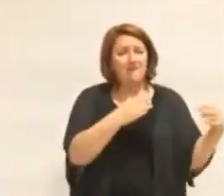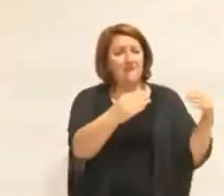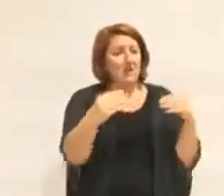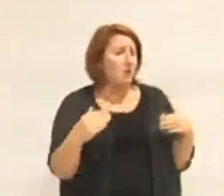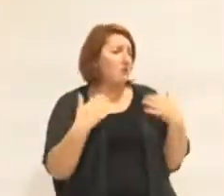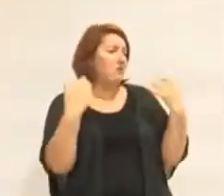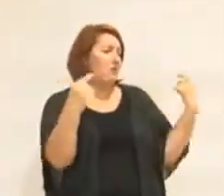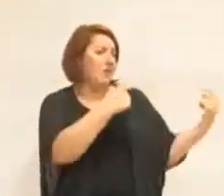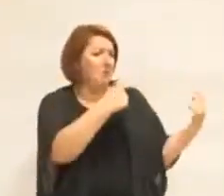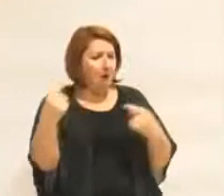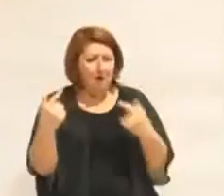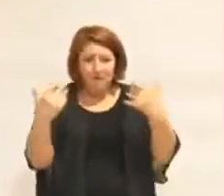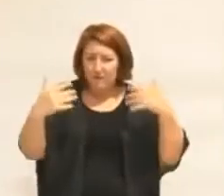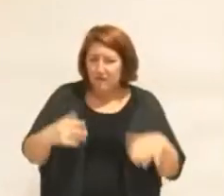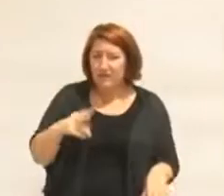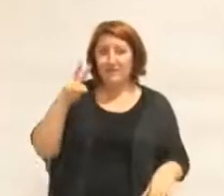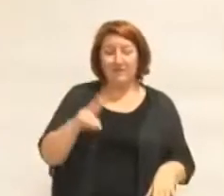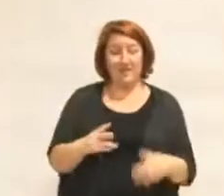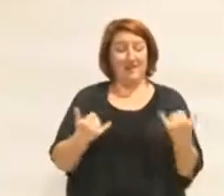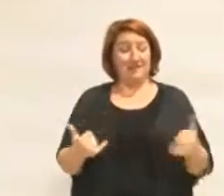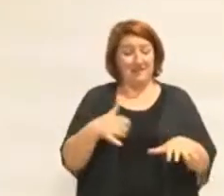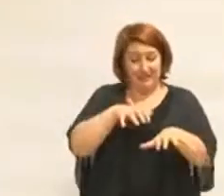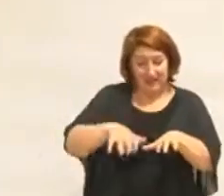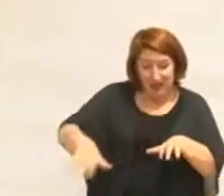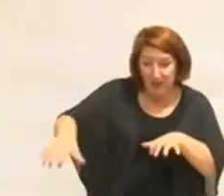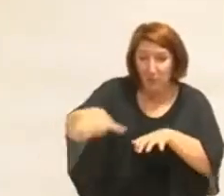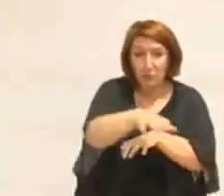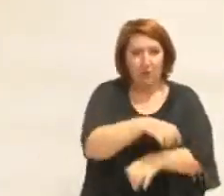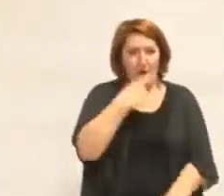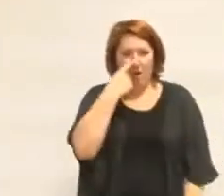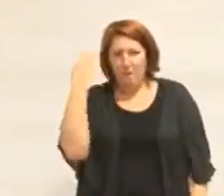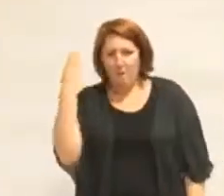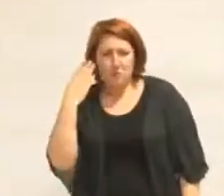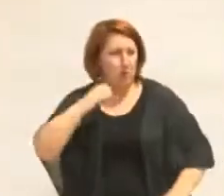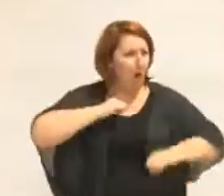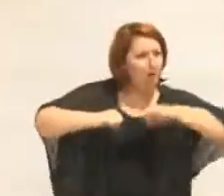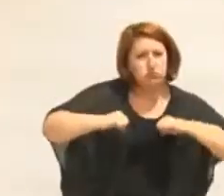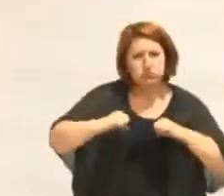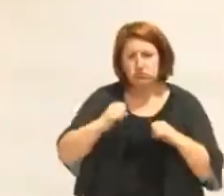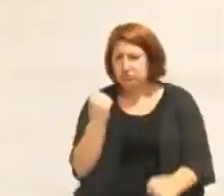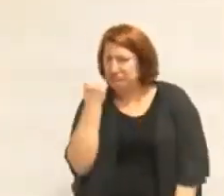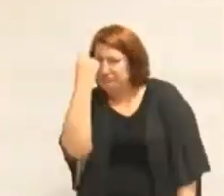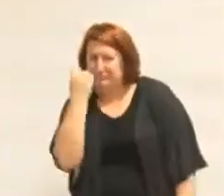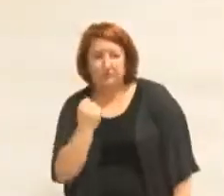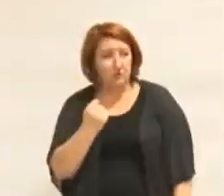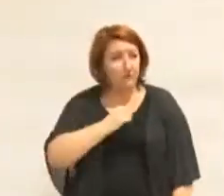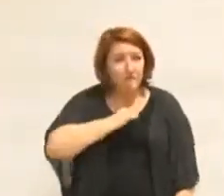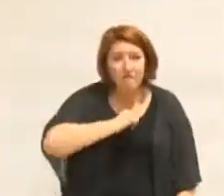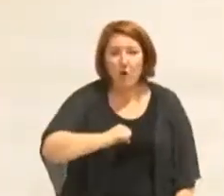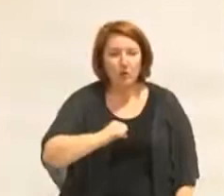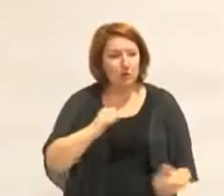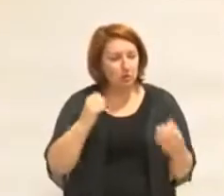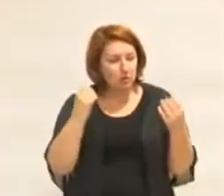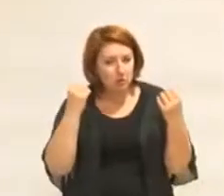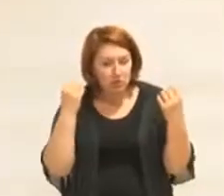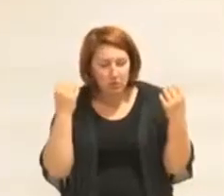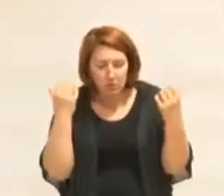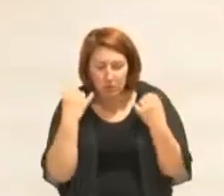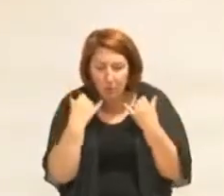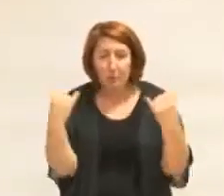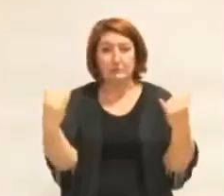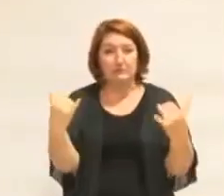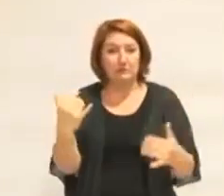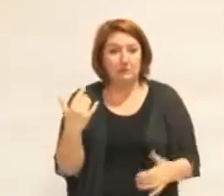sont des territoires qui demandent une réactivité très forte. Nous avons la responsabilité de quartiers,